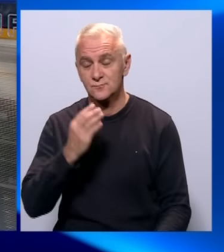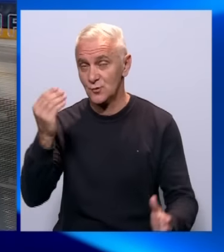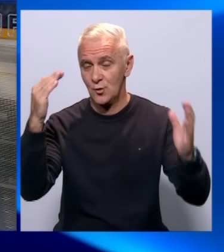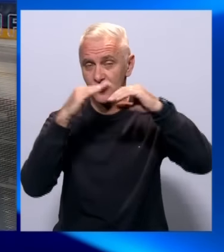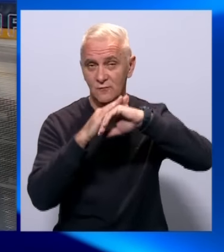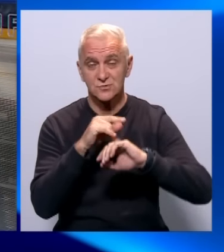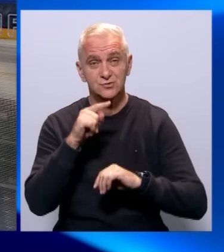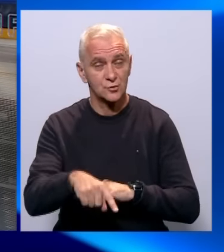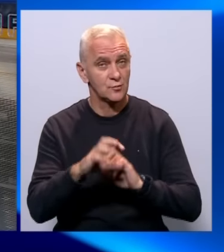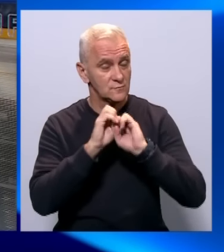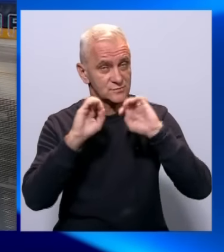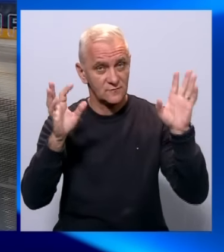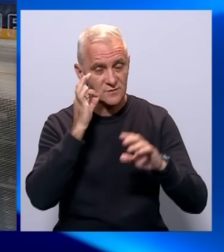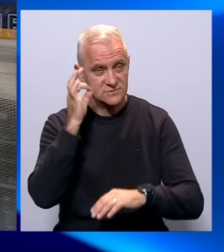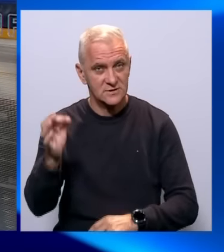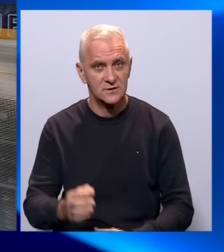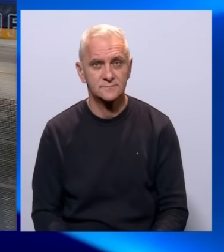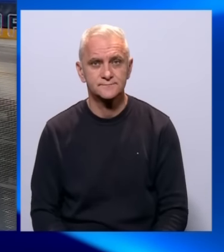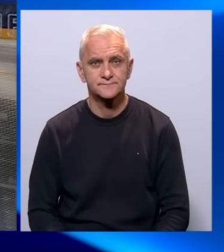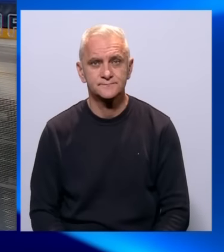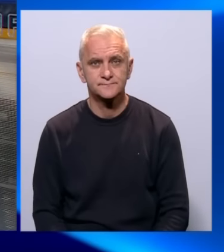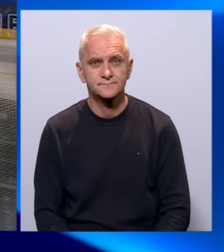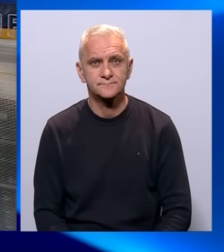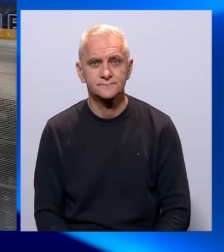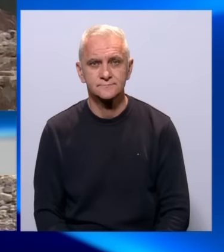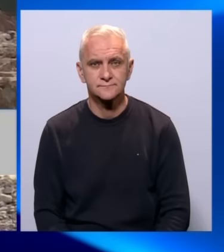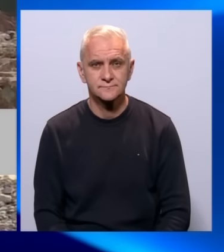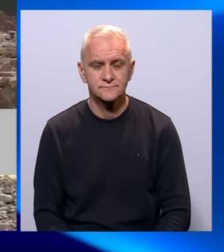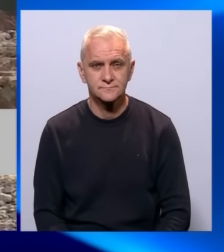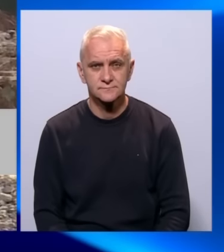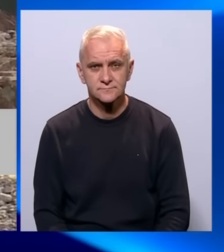Dobro večer, ja sam Adisa Dedić-Kološ, Vijesti dan.